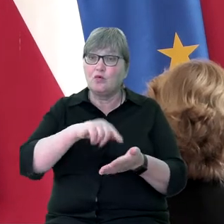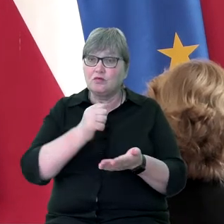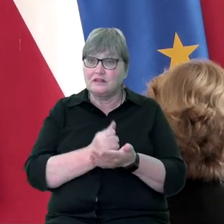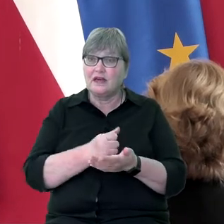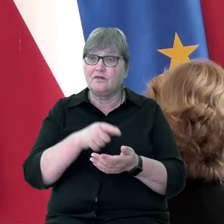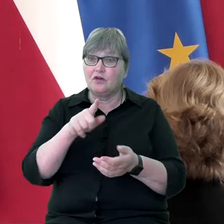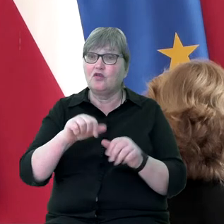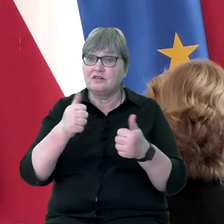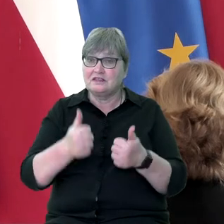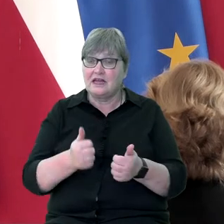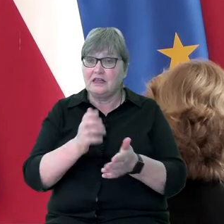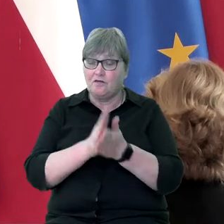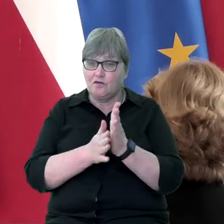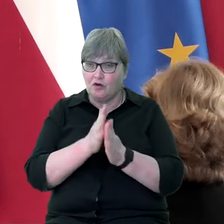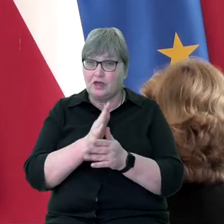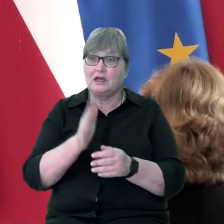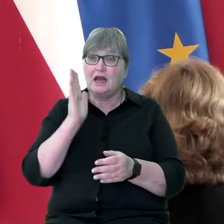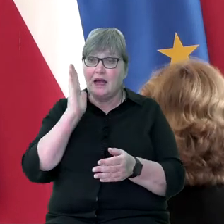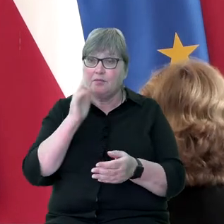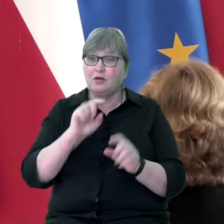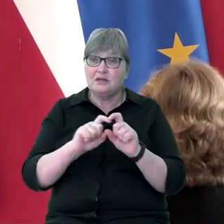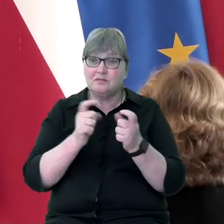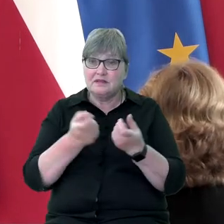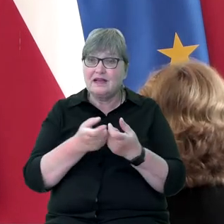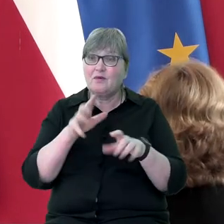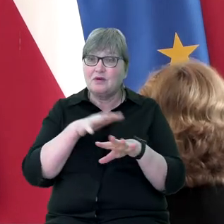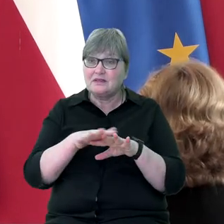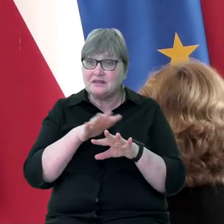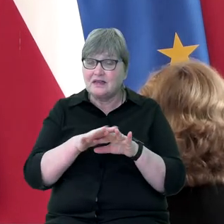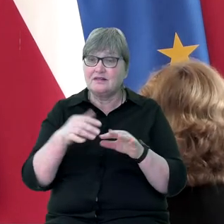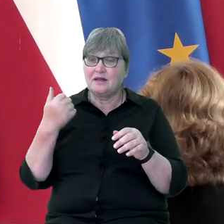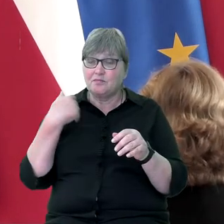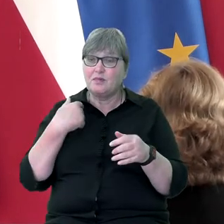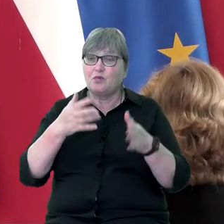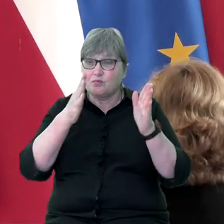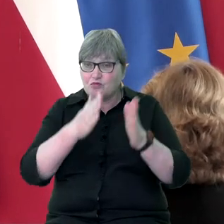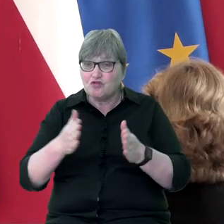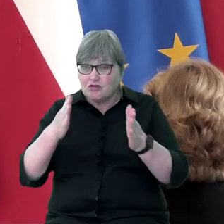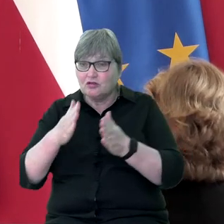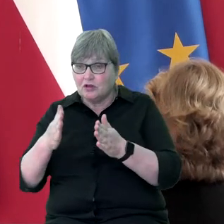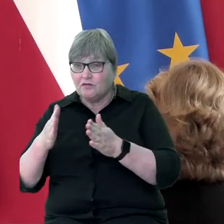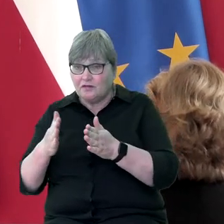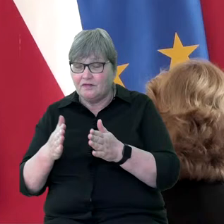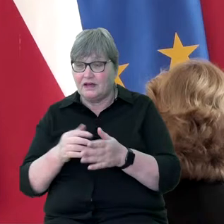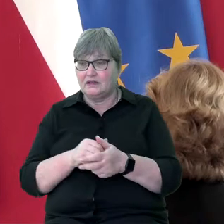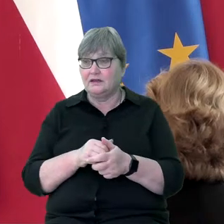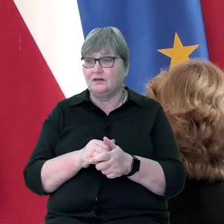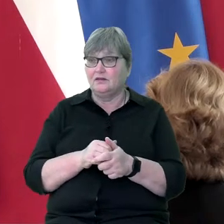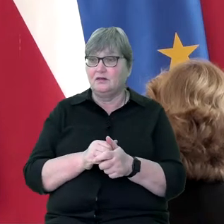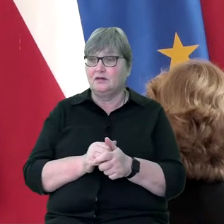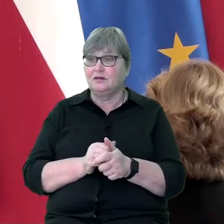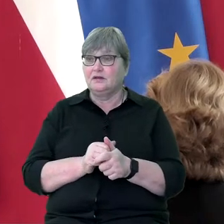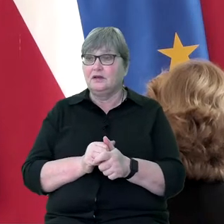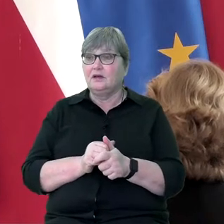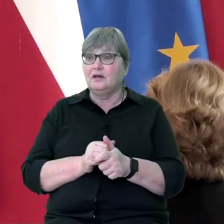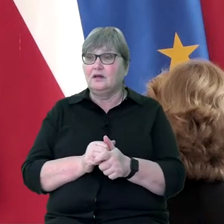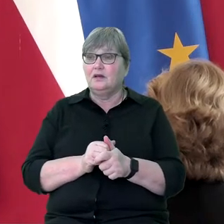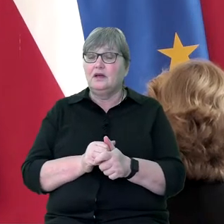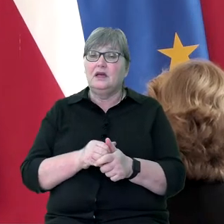ten cały system został zalegalizowany jakby ex post dekretem prezydenta Rzeczypospolitej z